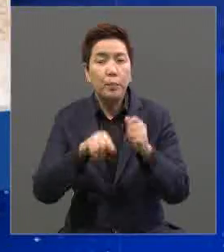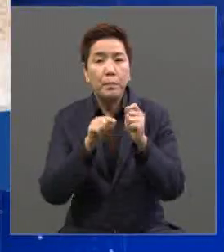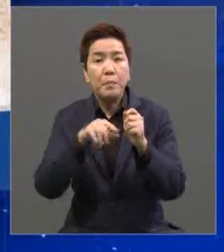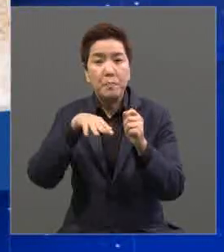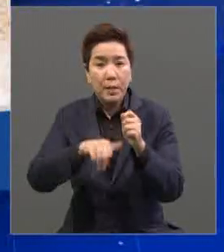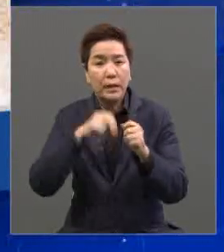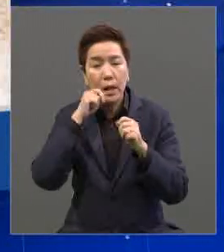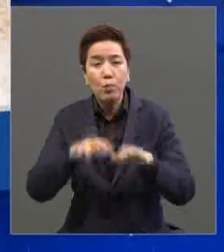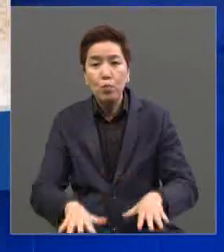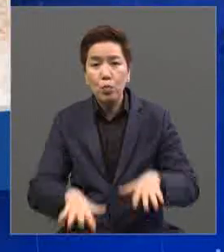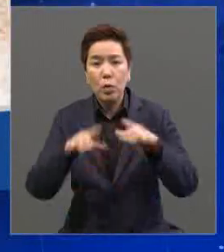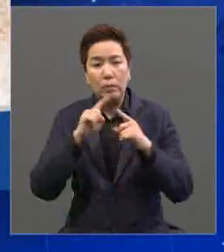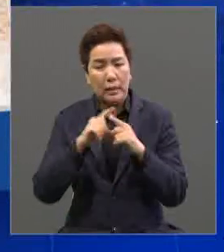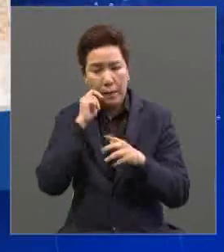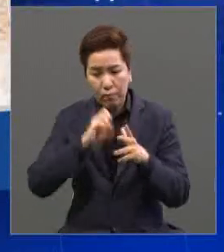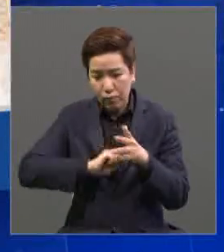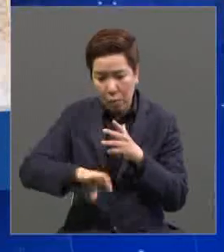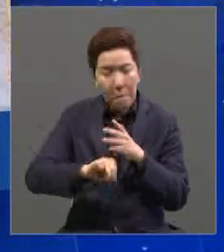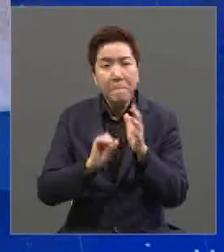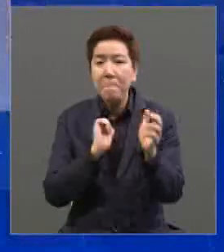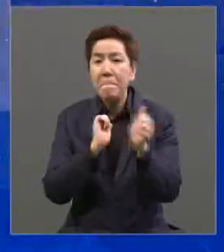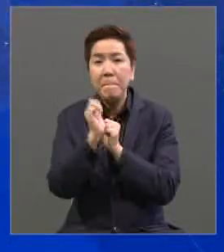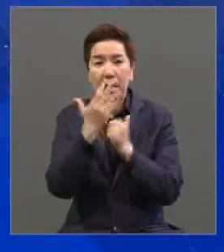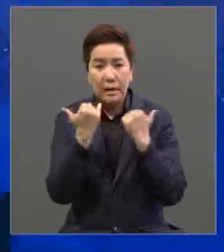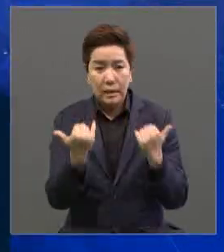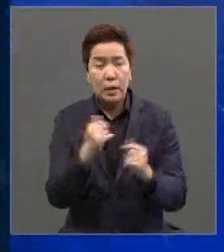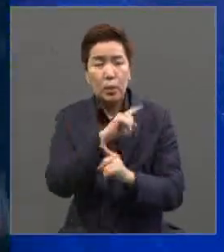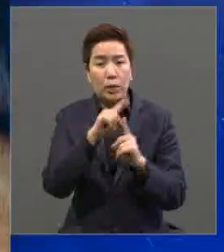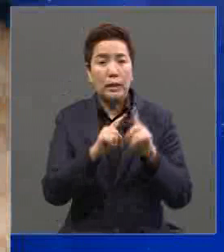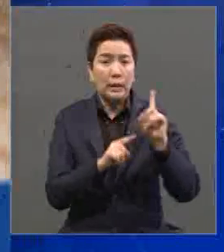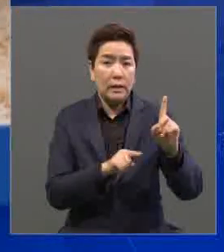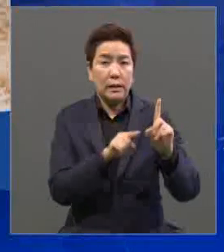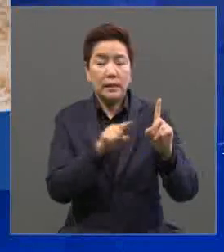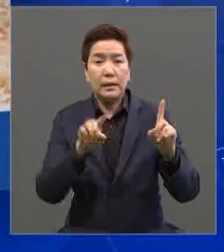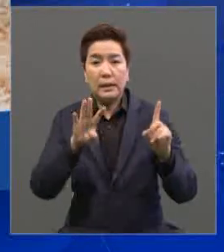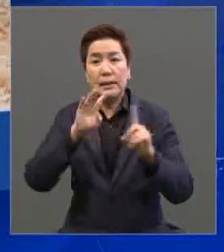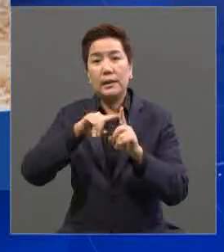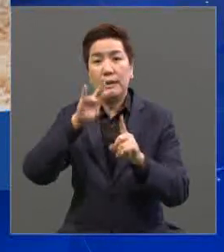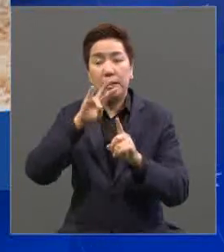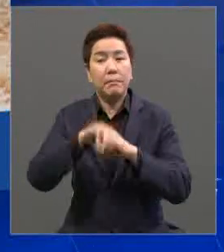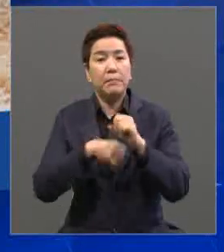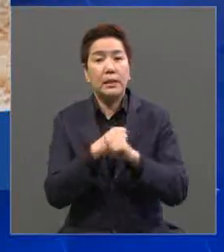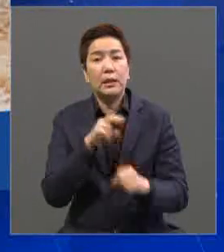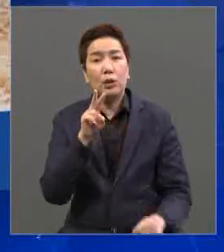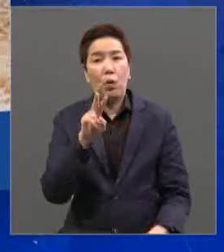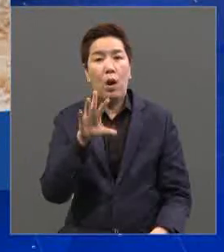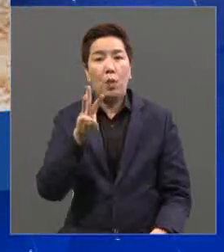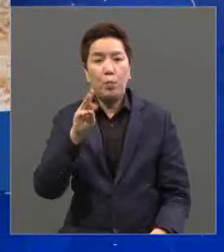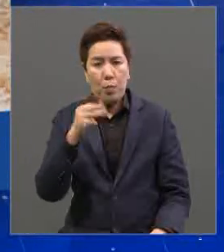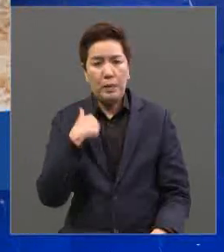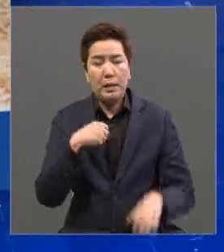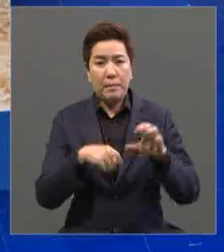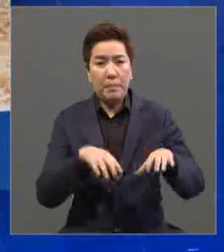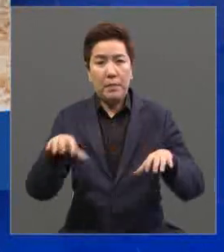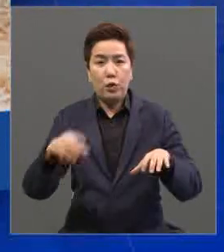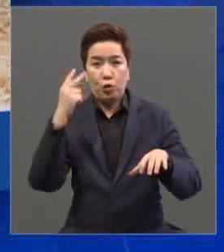ที่เคยเกิดน้ำท่วมขังไม่สามารถระบายน้ำได้ทันนะครับในช่วงวันที่1-4กรกฎาคม2566เขามีอยู่